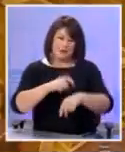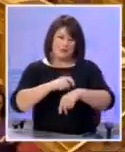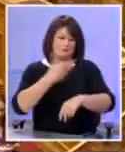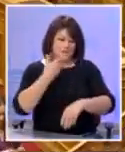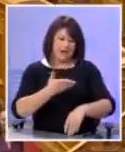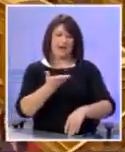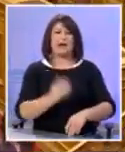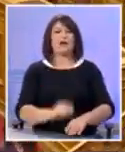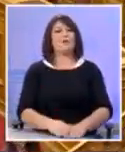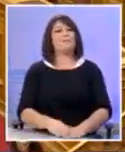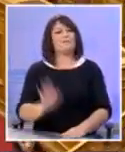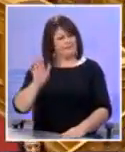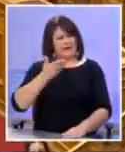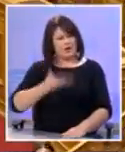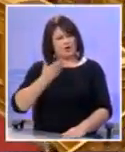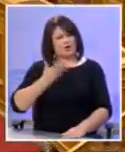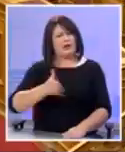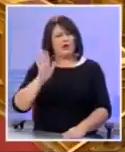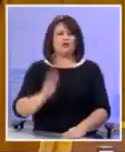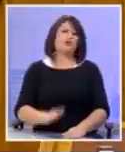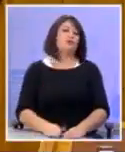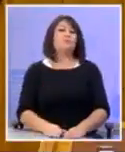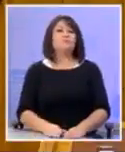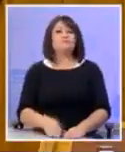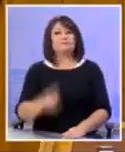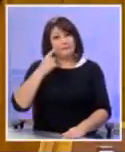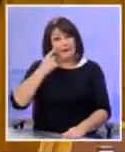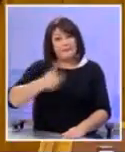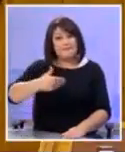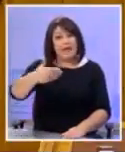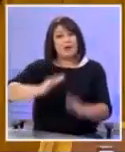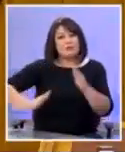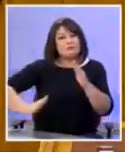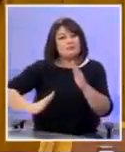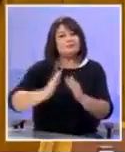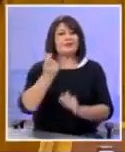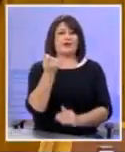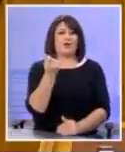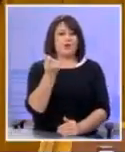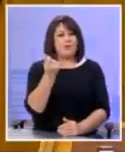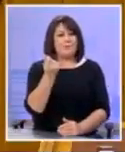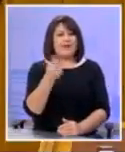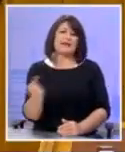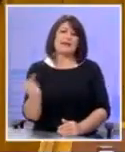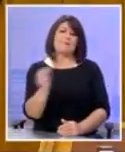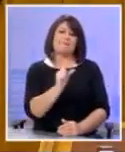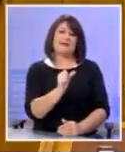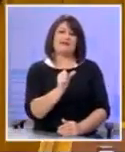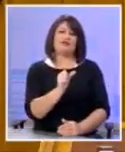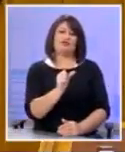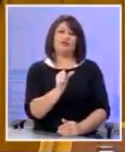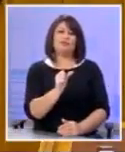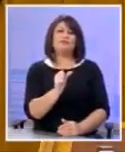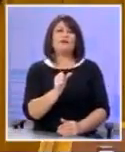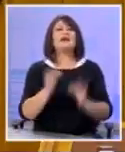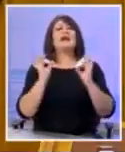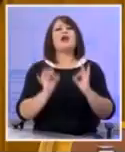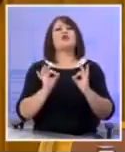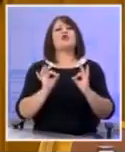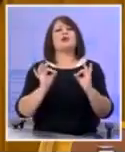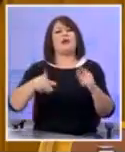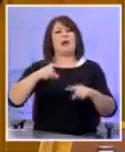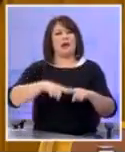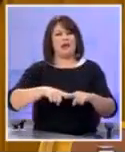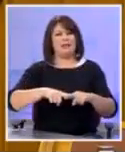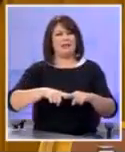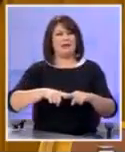τα κλειδιά, τελείωσα, τα κλειδιά της προοπτικής για ανάκαμψη της οικονομίας και επιστροφής της χώρας στην κανονικότητα. Κάτι